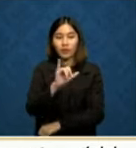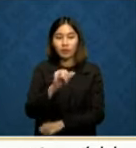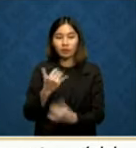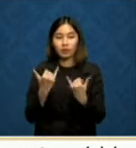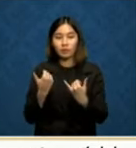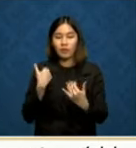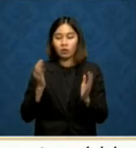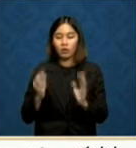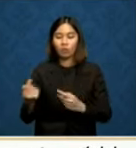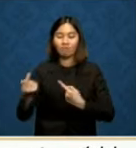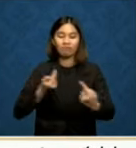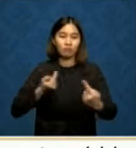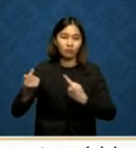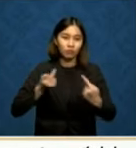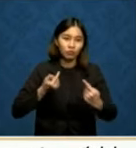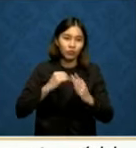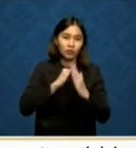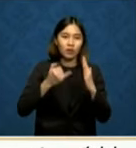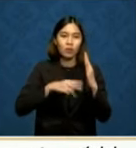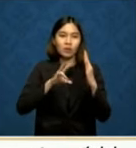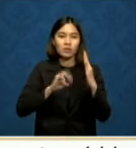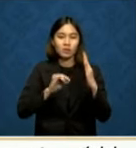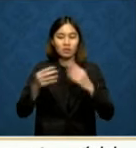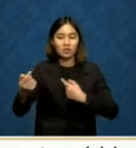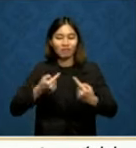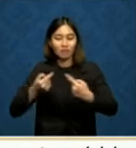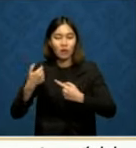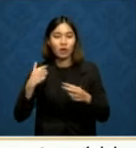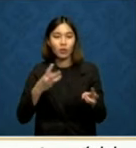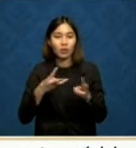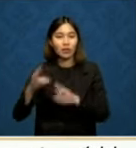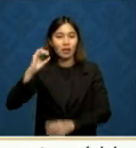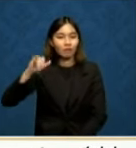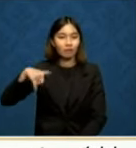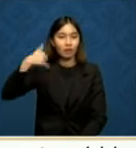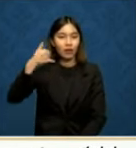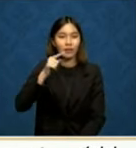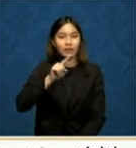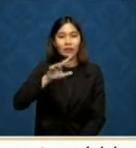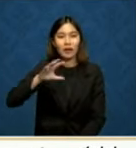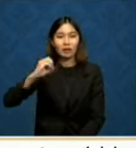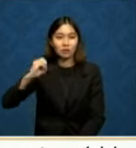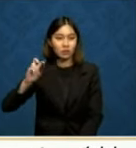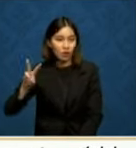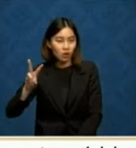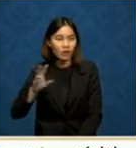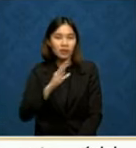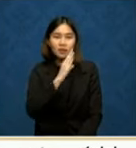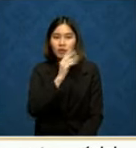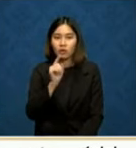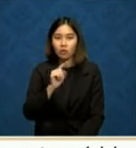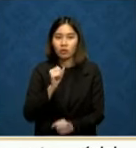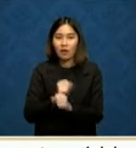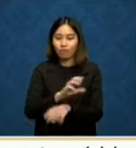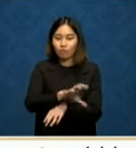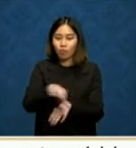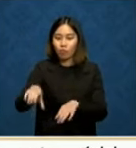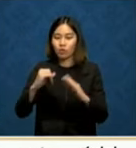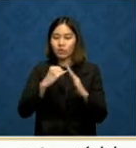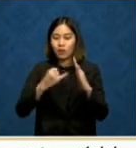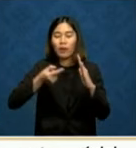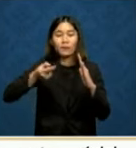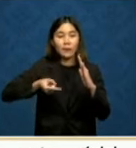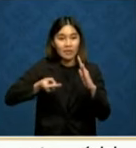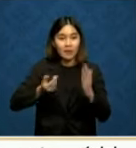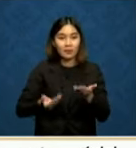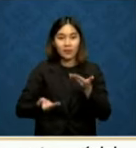เรามีคนร้องเรีนทั้ง 7-7 จังหวดนะคะ ผ่าน 1502แล้สมมุิว่าในหนวยงานประจำจัหวด ห